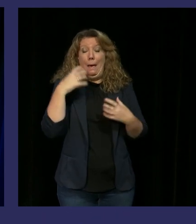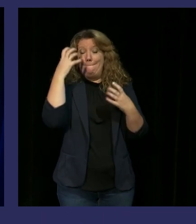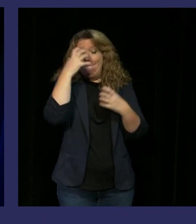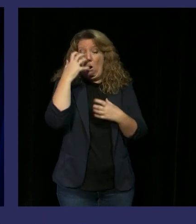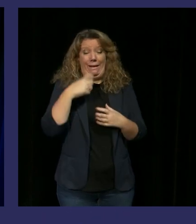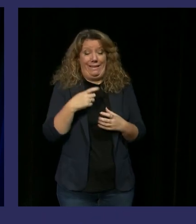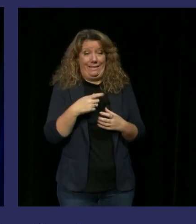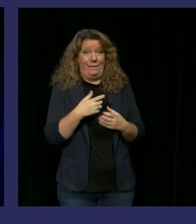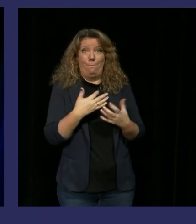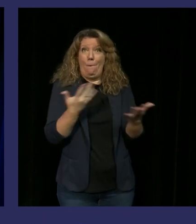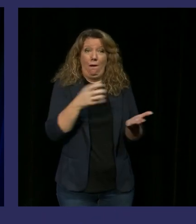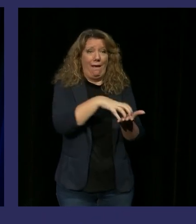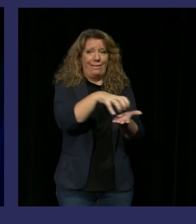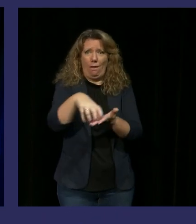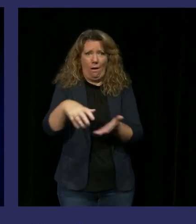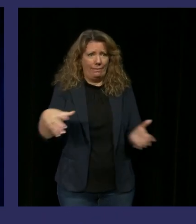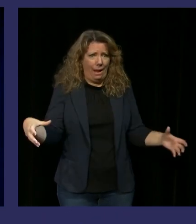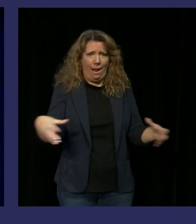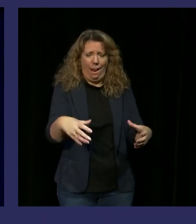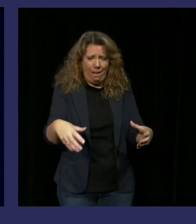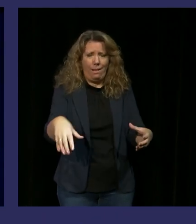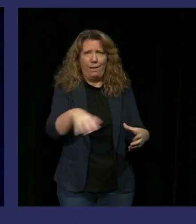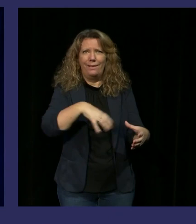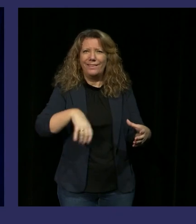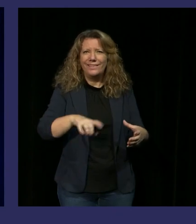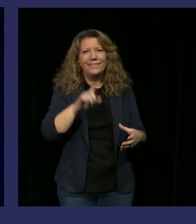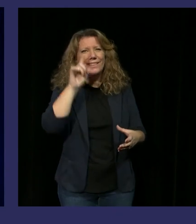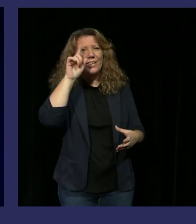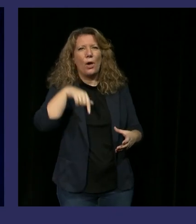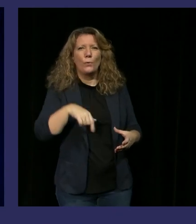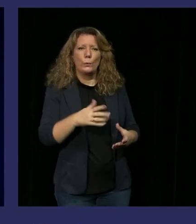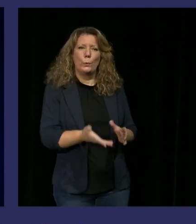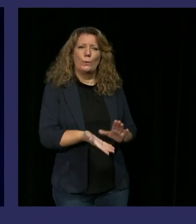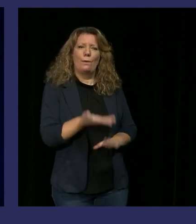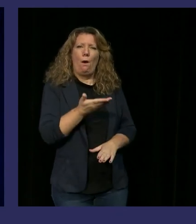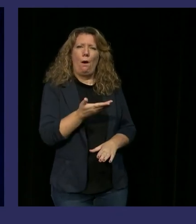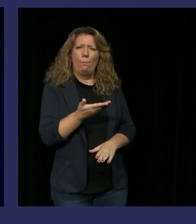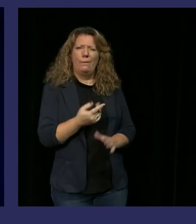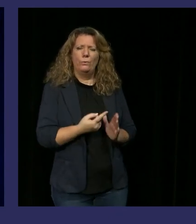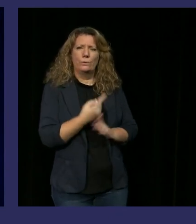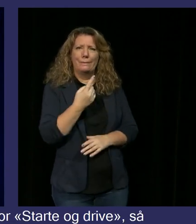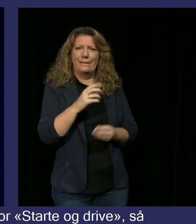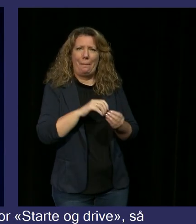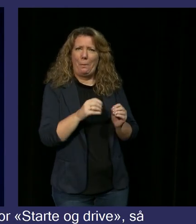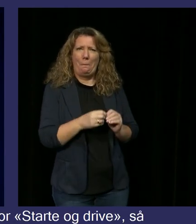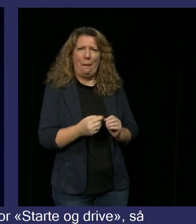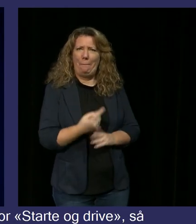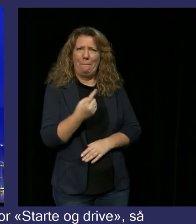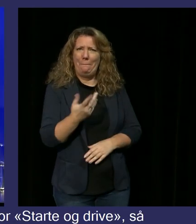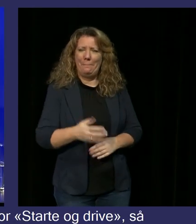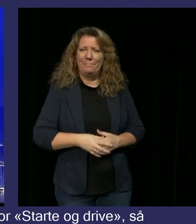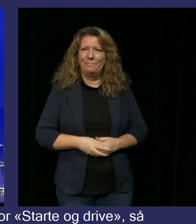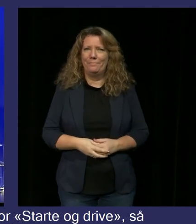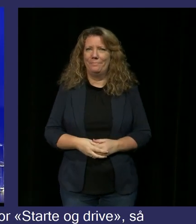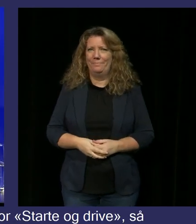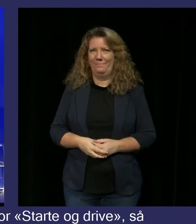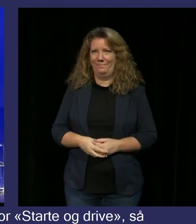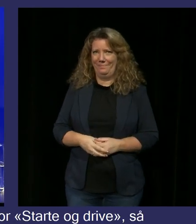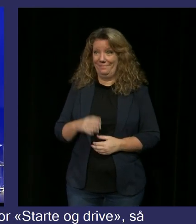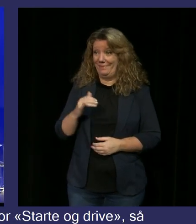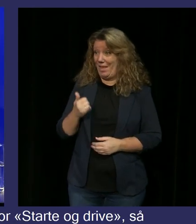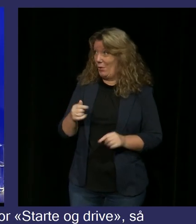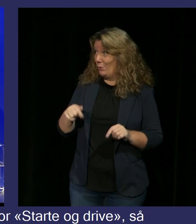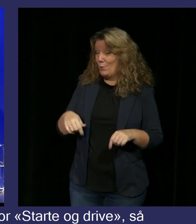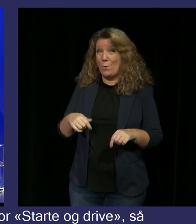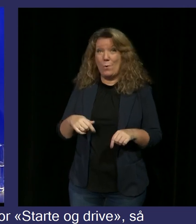direktorater. Hvordan kan du trekke fram noen helt spesielle problemer? Ja, og så nå det jo Lars